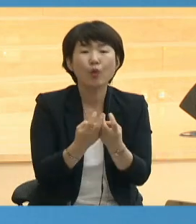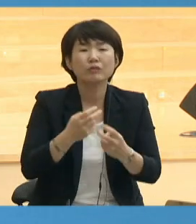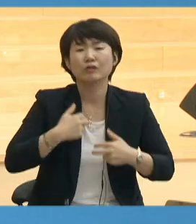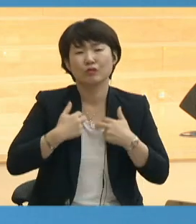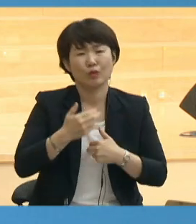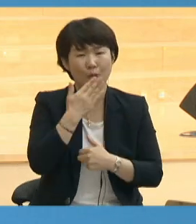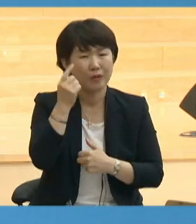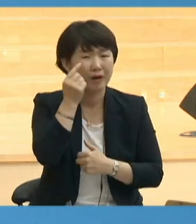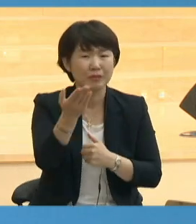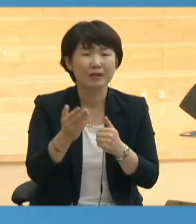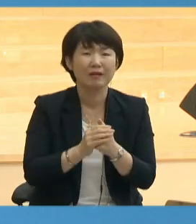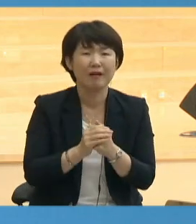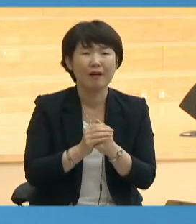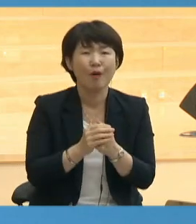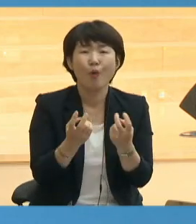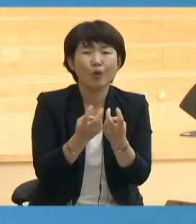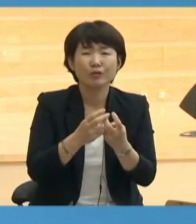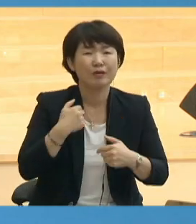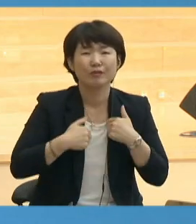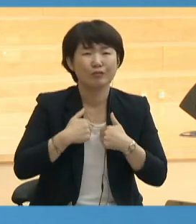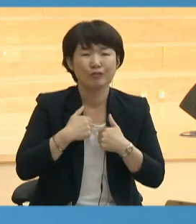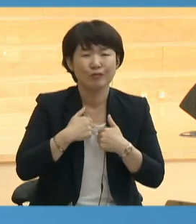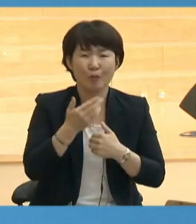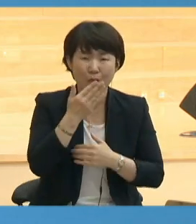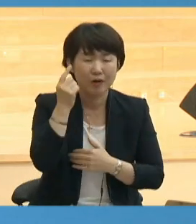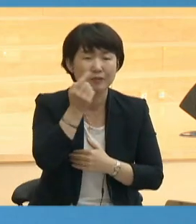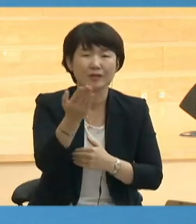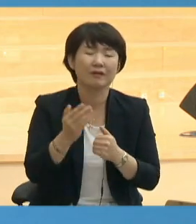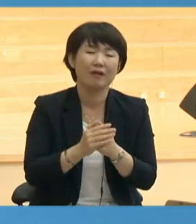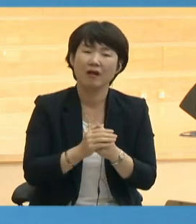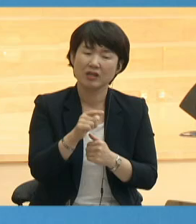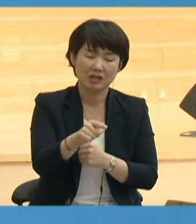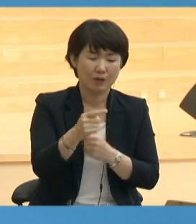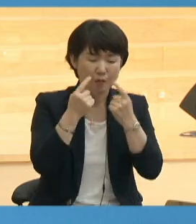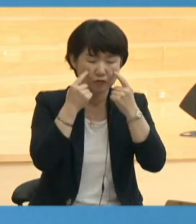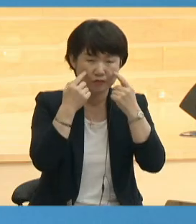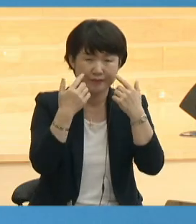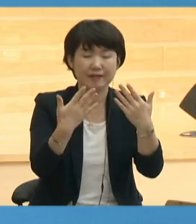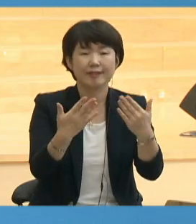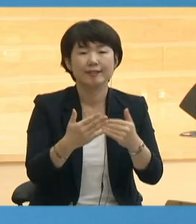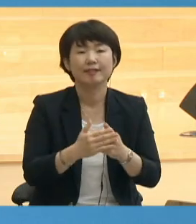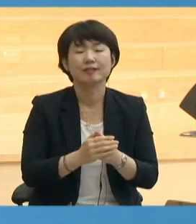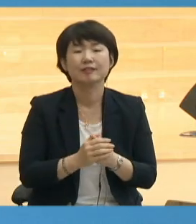리조이스 인조 입 할 수 있단 말입니까 이건 분명히